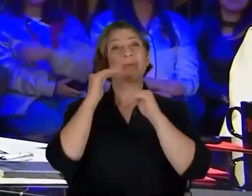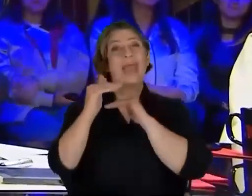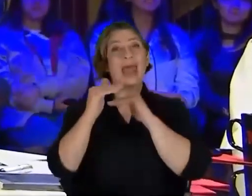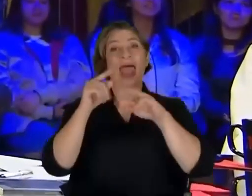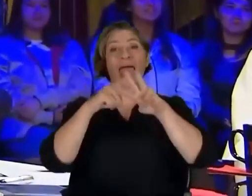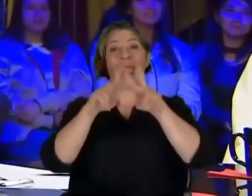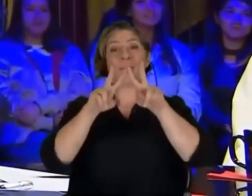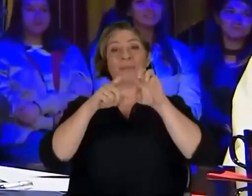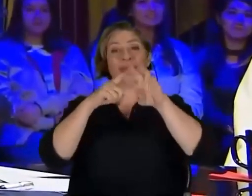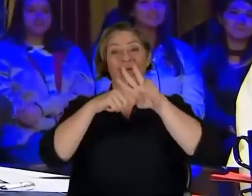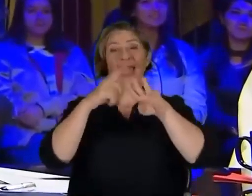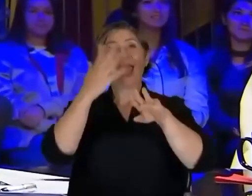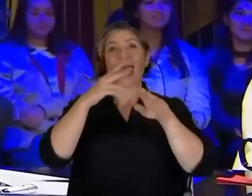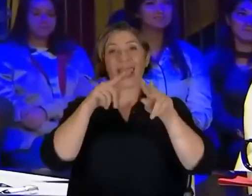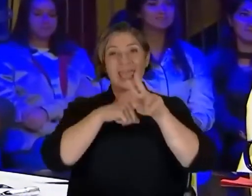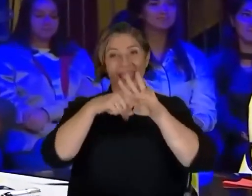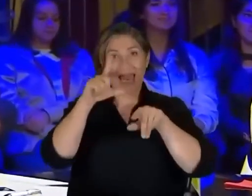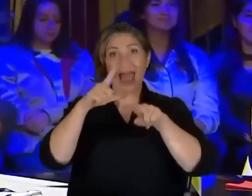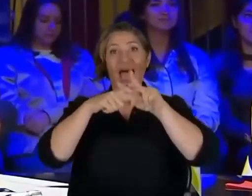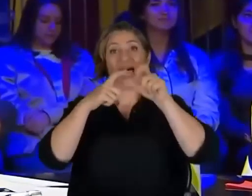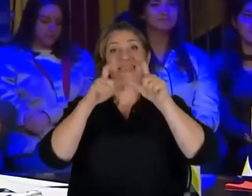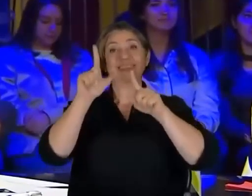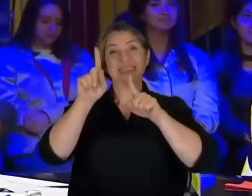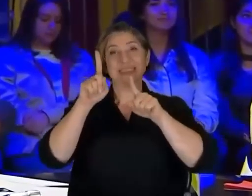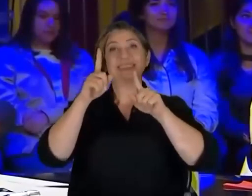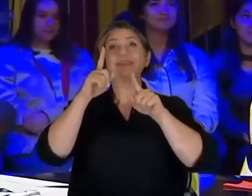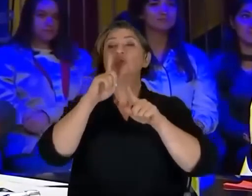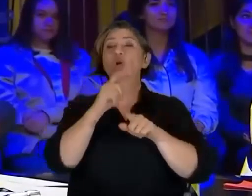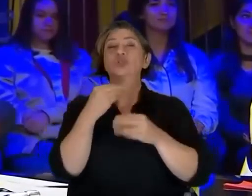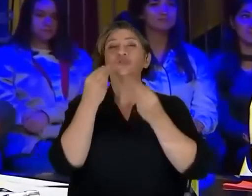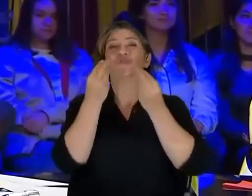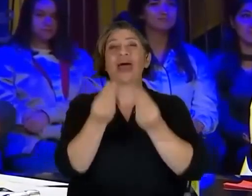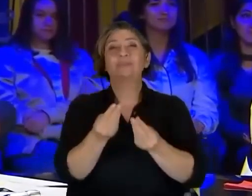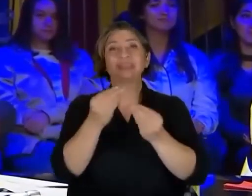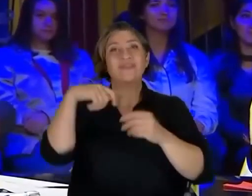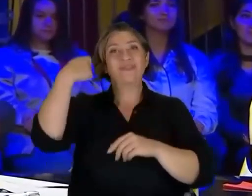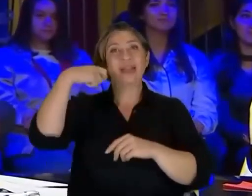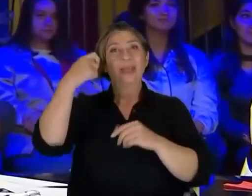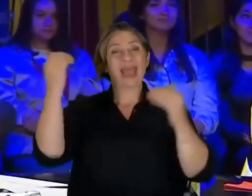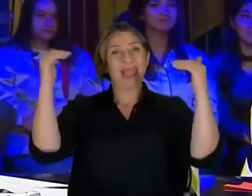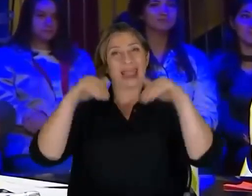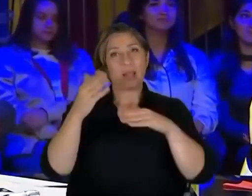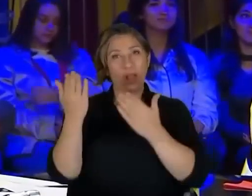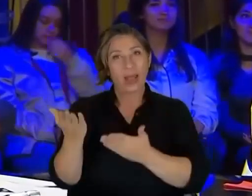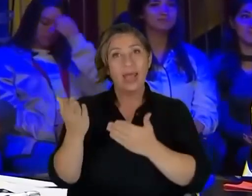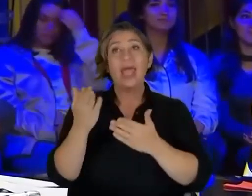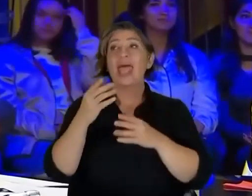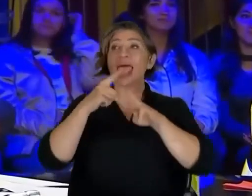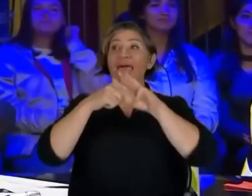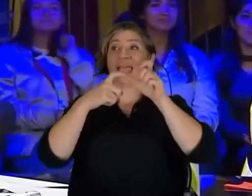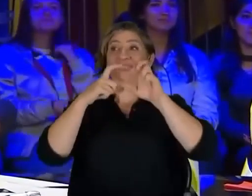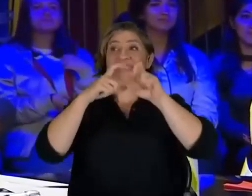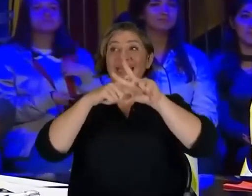hanımlar beyler. Emre Karayel ve Aslı Tandoğan Söz Vermiştin filmiyle geliyorlar. Ve